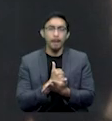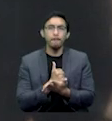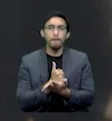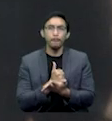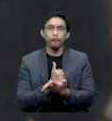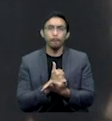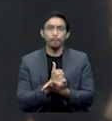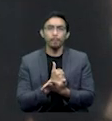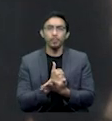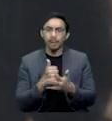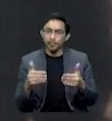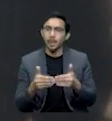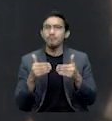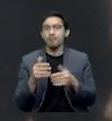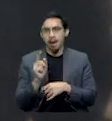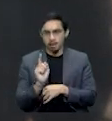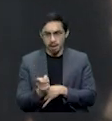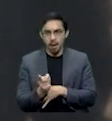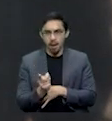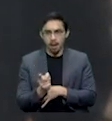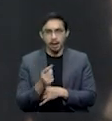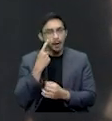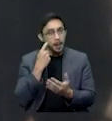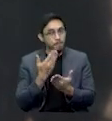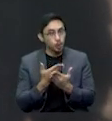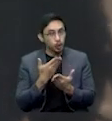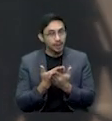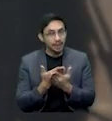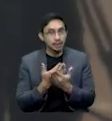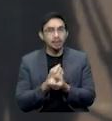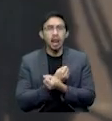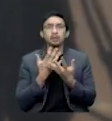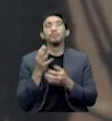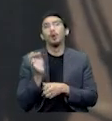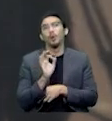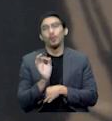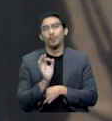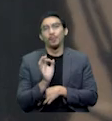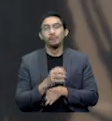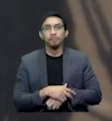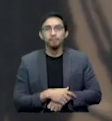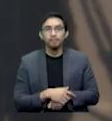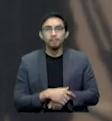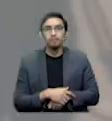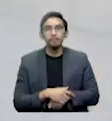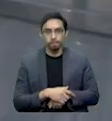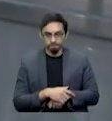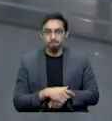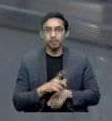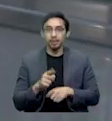belum menemukan bukti yang konkret terhadap apa yang diperlukan oleh PPA